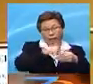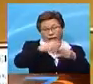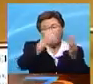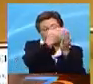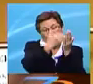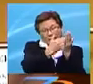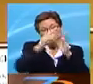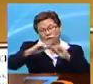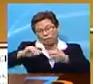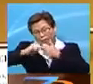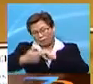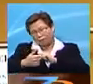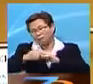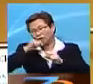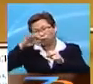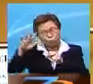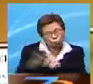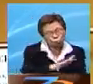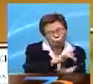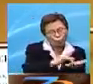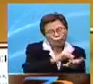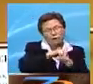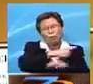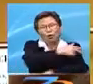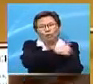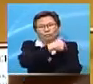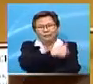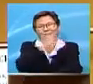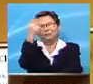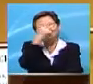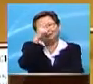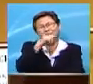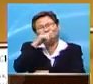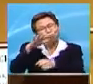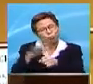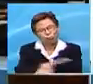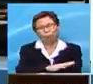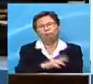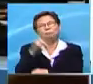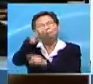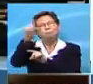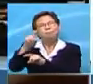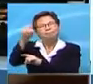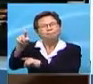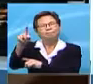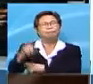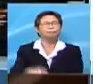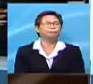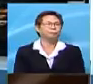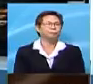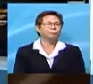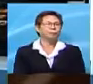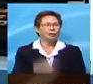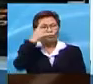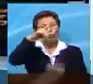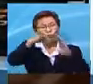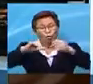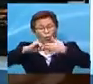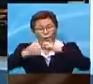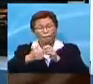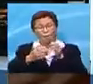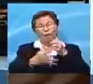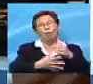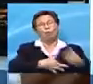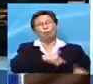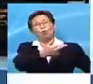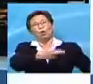menyelesaikan masalah kekurangan bekalan ubat di Hospital Kerajaan. Saya nombor 8, jawapannya. Sementara itu, bagi mengatasi